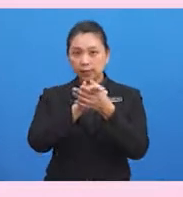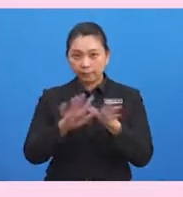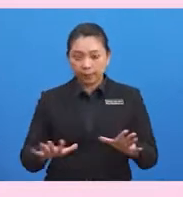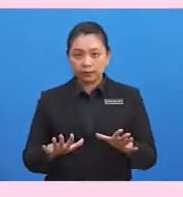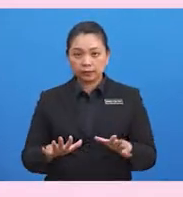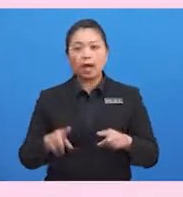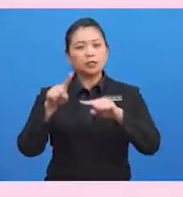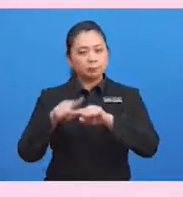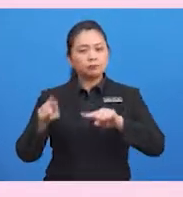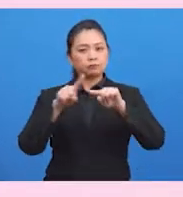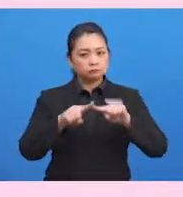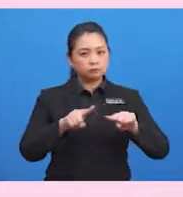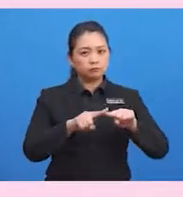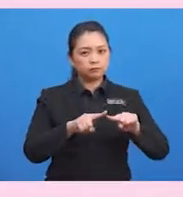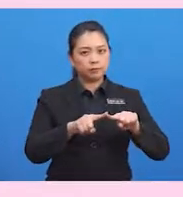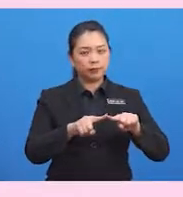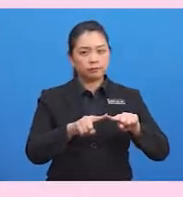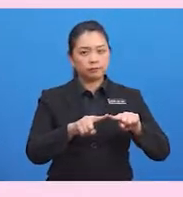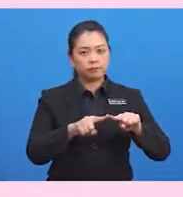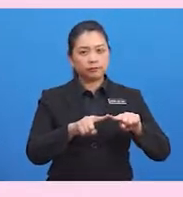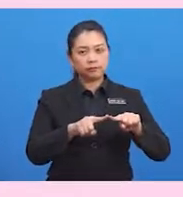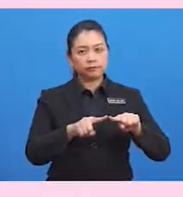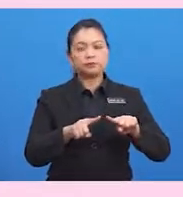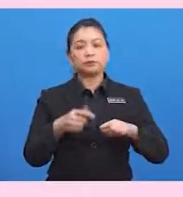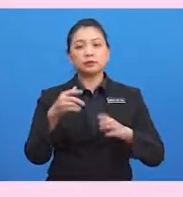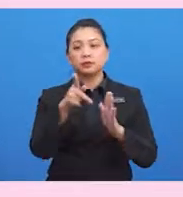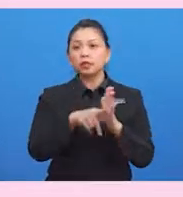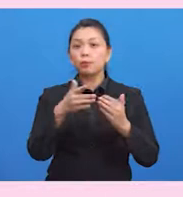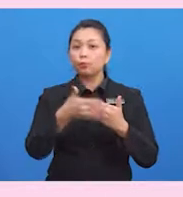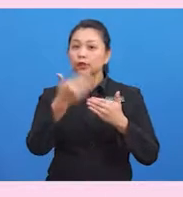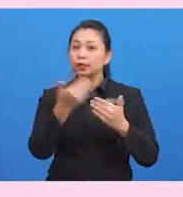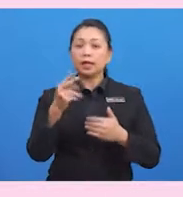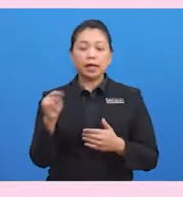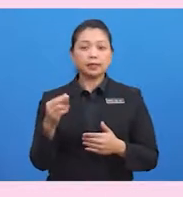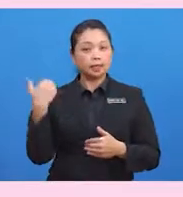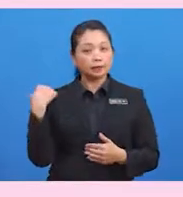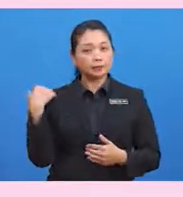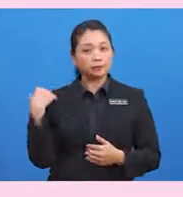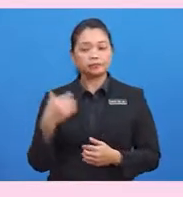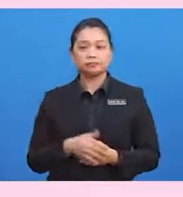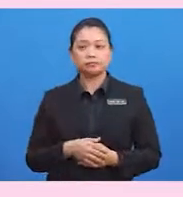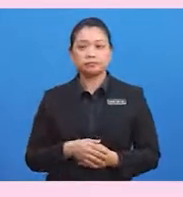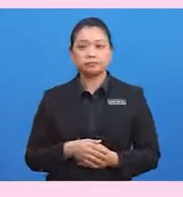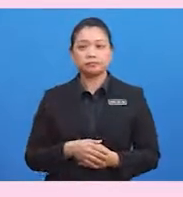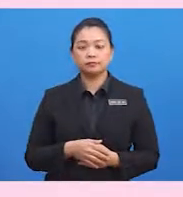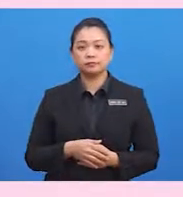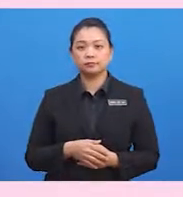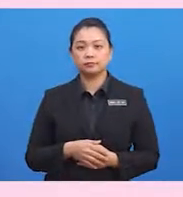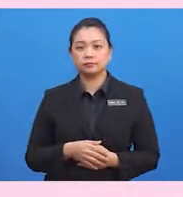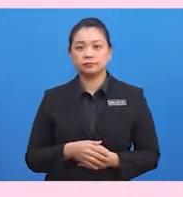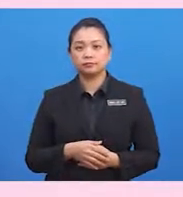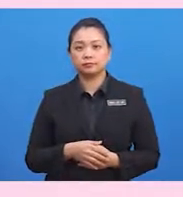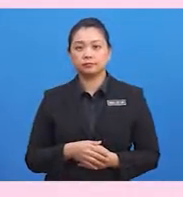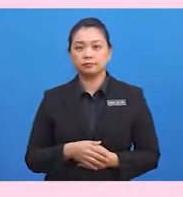kemudahan yang disediakan kepada para pedagang yang menginap di Melak ke Sementara menunggu pergerakan